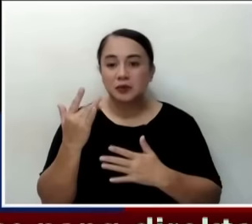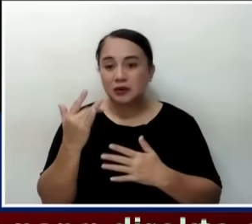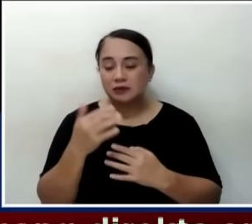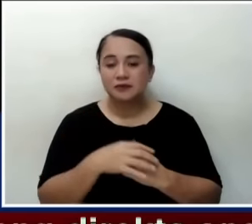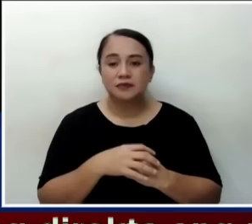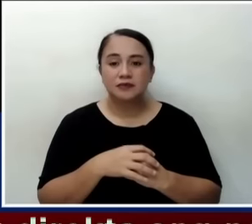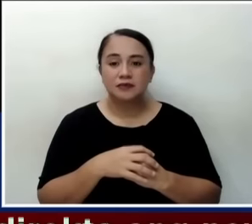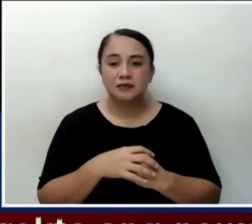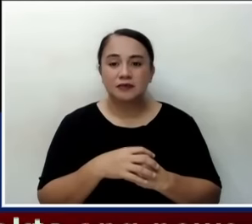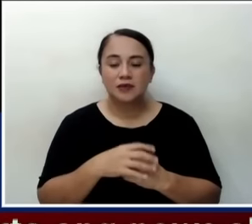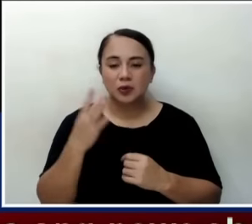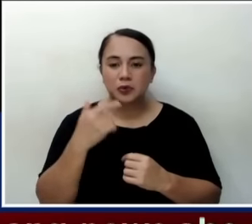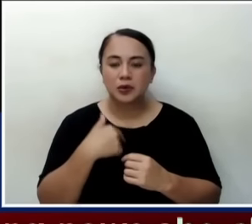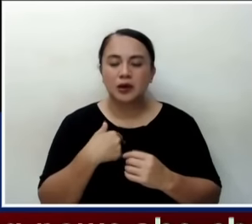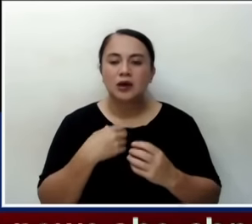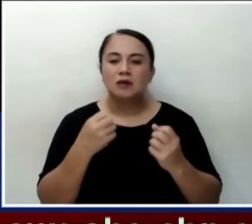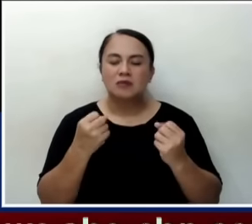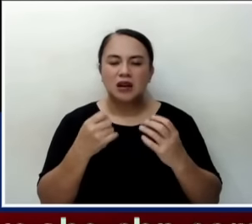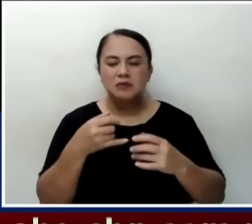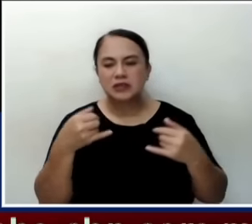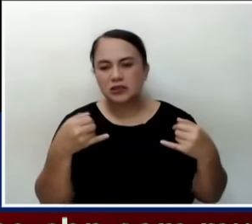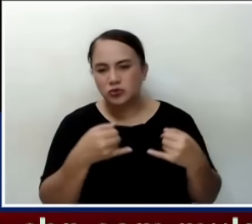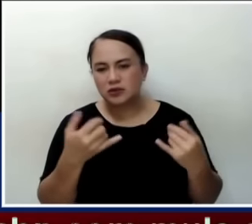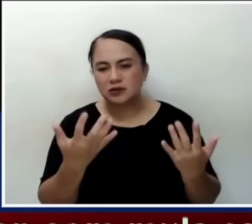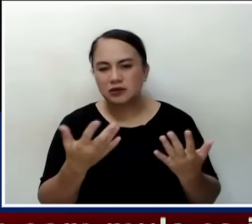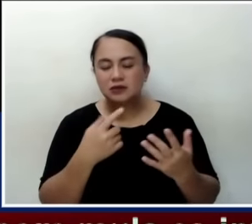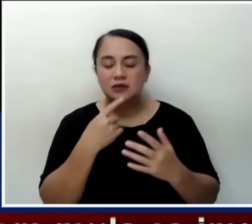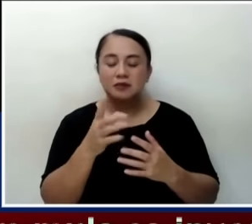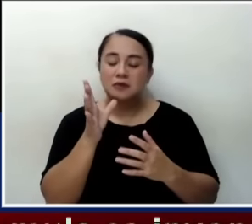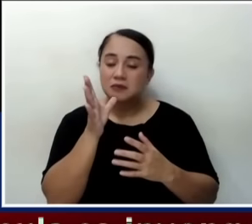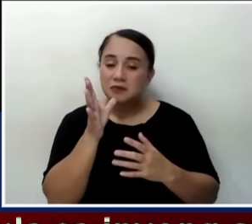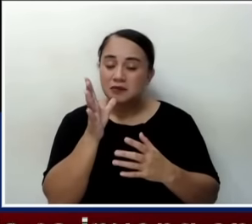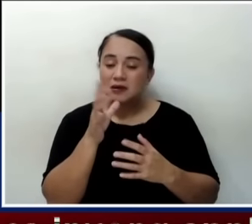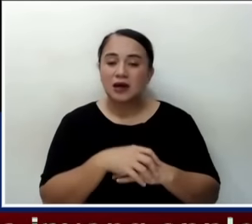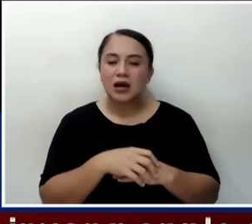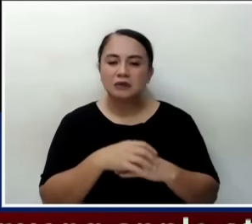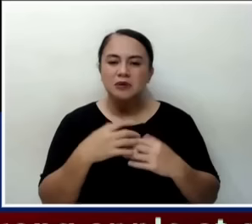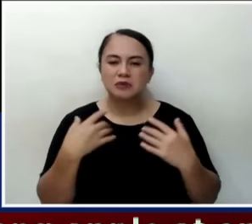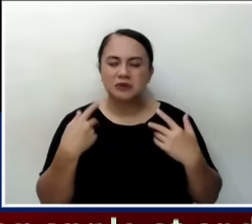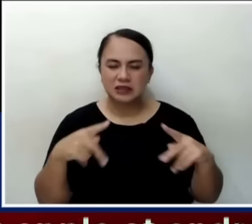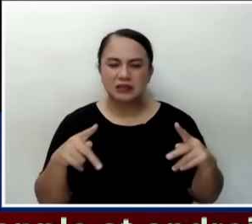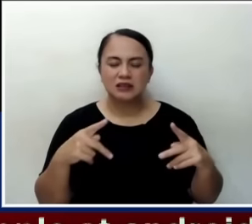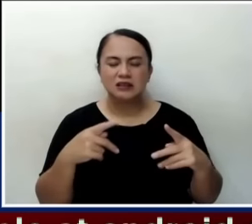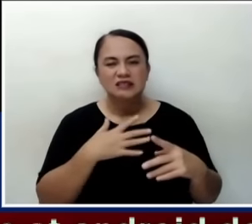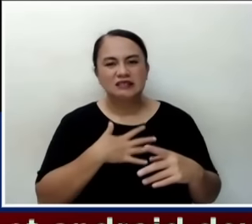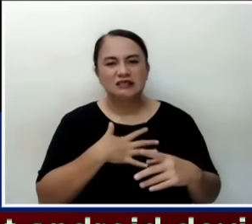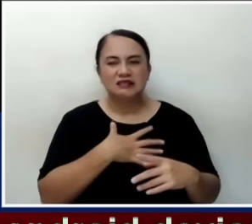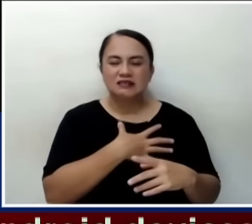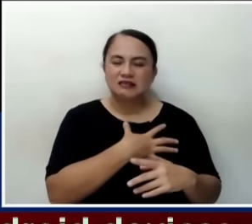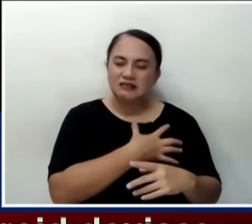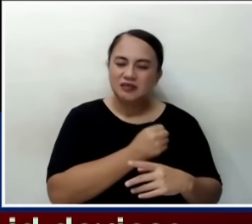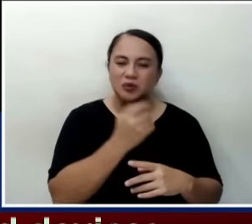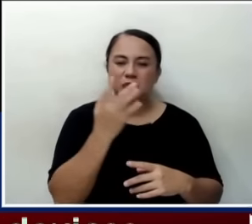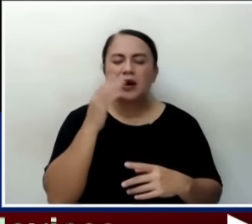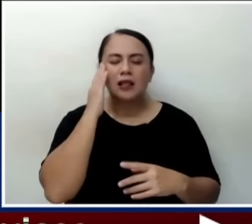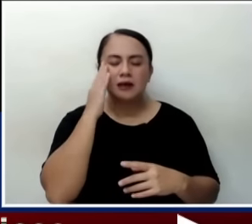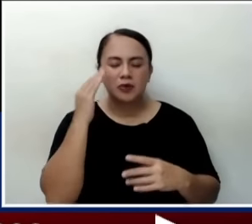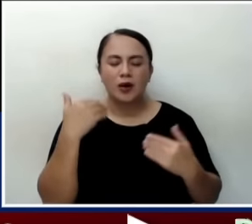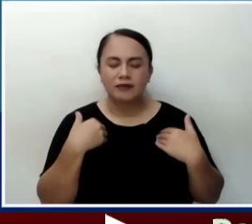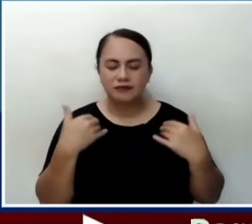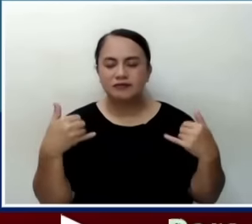Tungod kay na, magod sa injury. Ayon sa ina niyang si Ludi, masakit panoorin ang kanyang anak lalo't alam niyang may injury ito